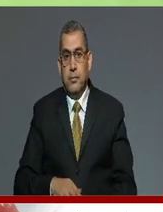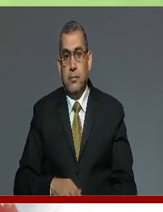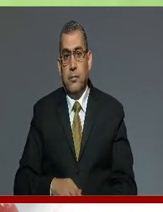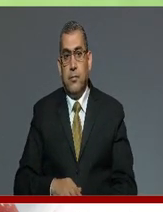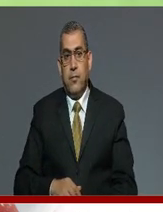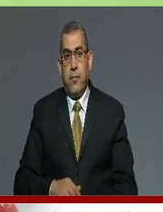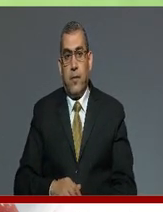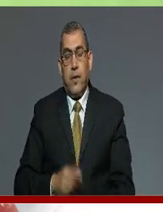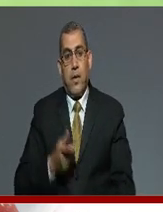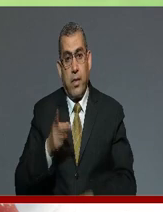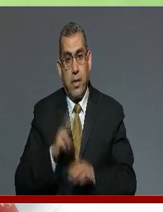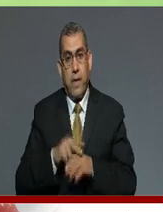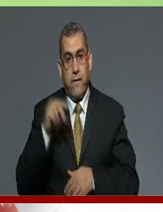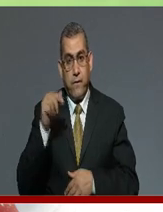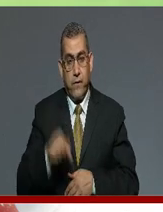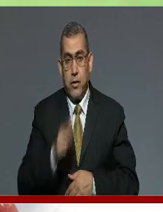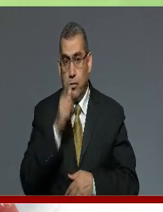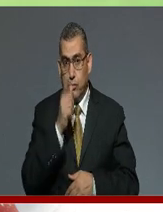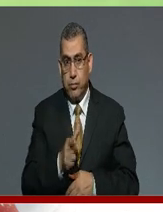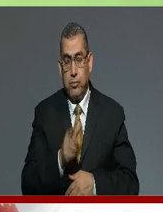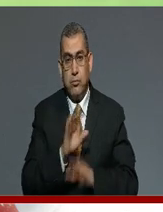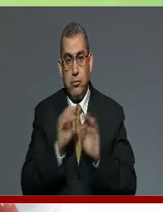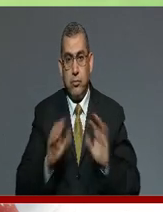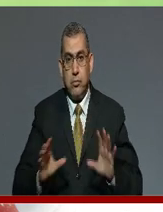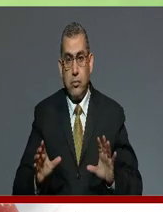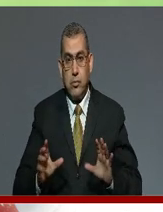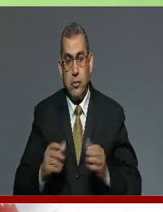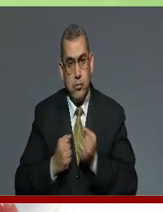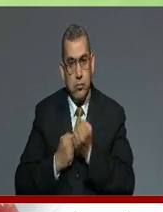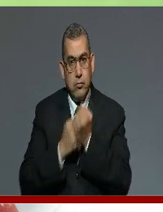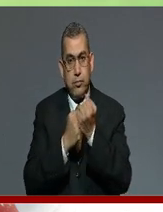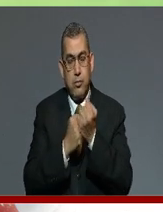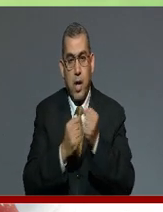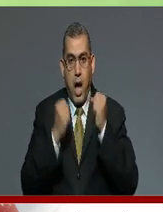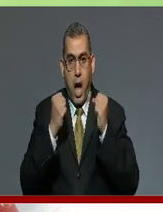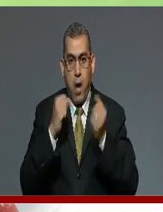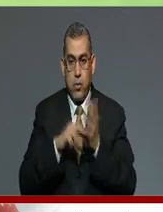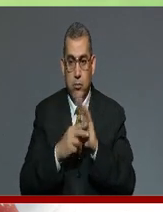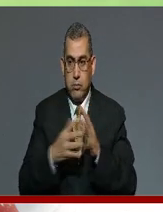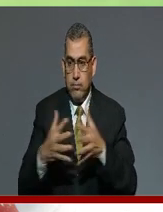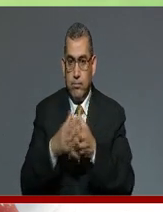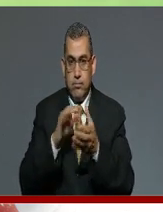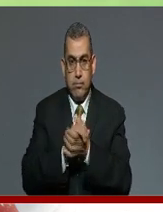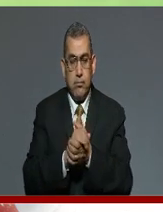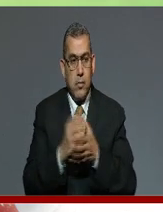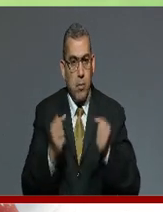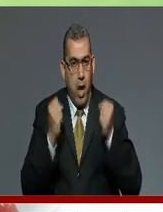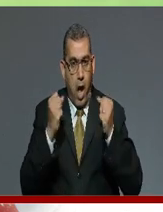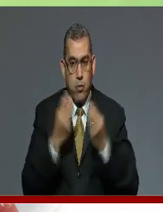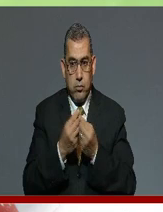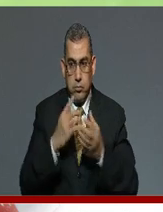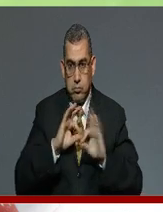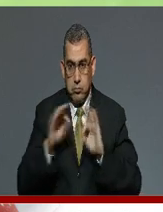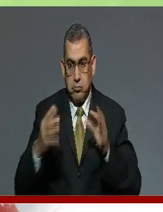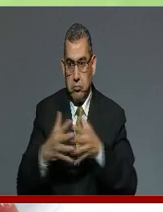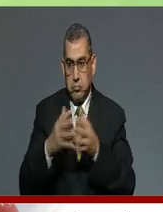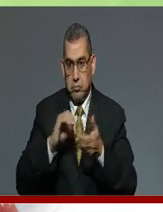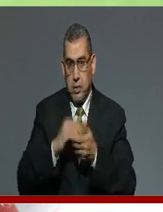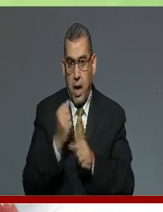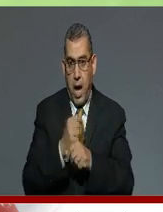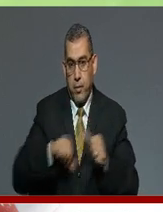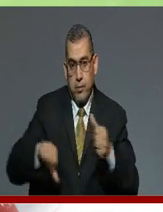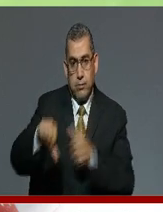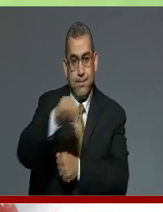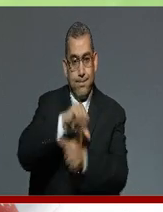وايضا نقوم بدمع بدفع وتقويه هذه القدرات وننظم هذه الاعمال